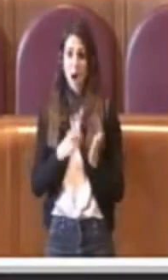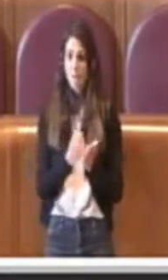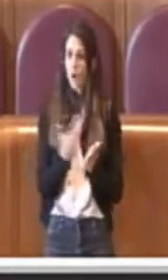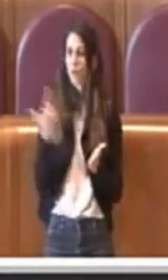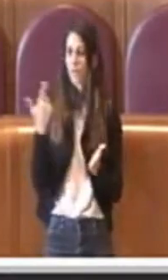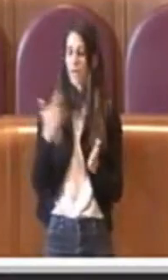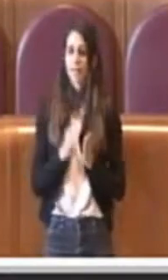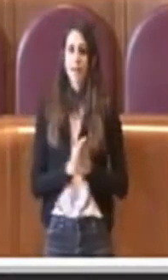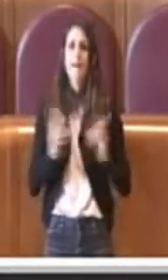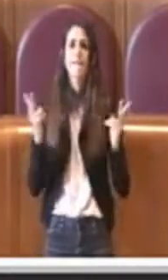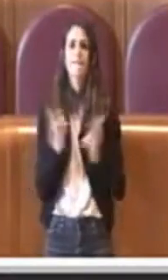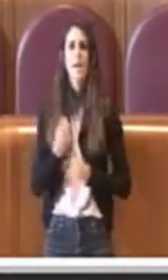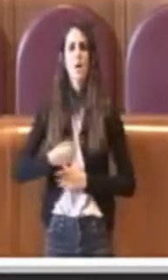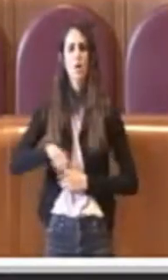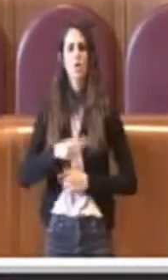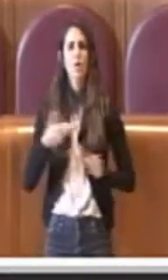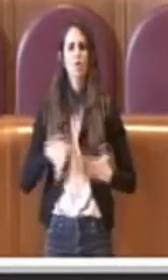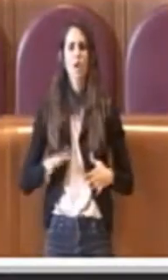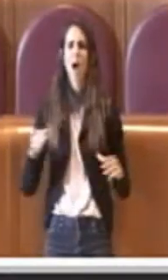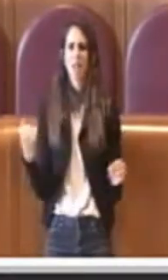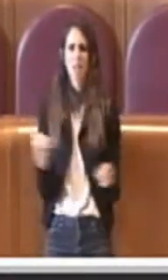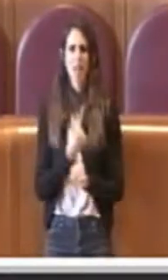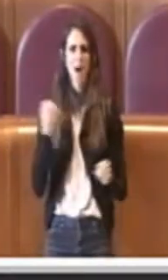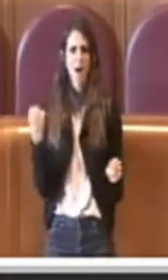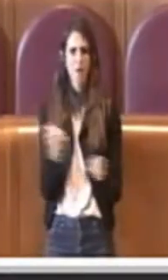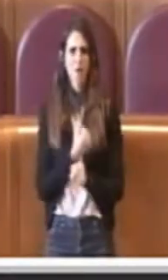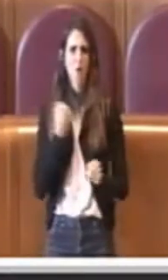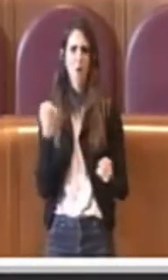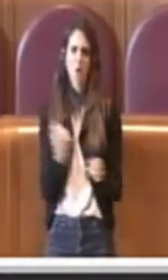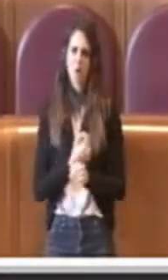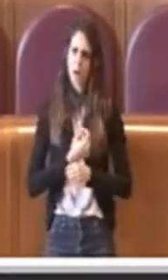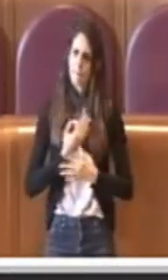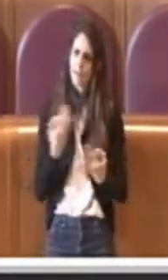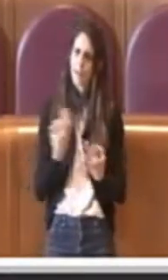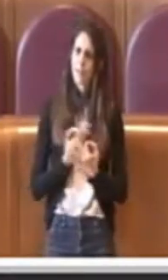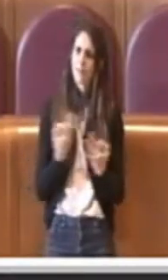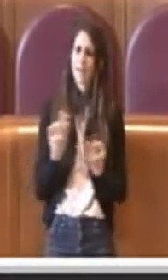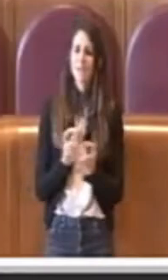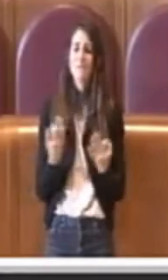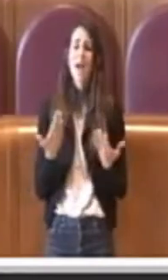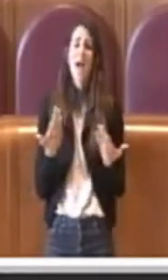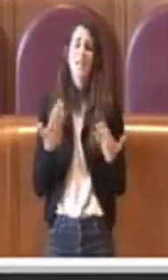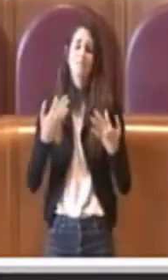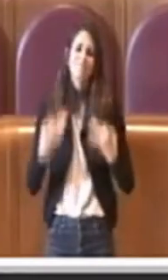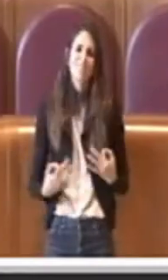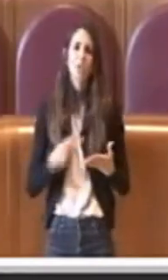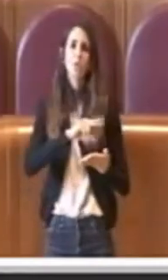stiamo già lavorando già e ben avviato questo lavoro su questo ordine del giorno ci asterremo grazia